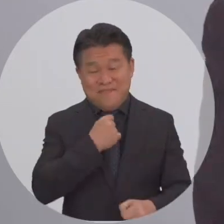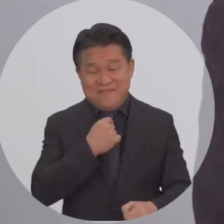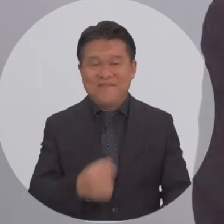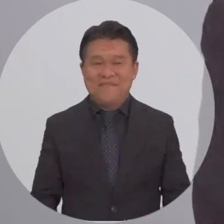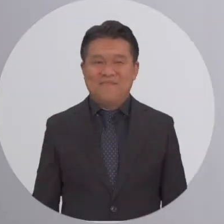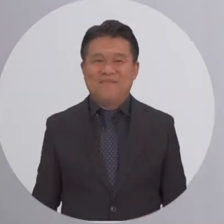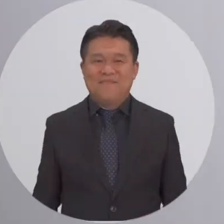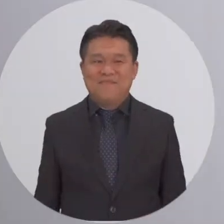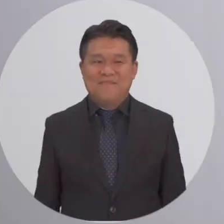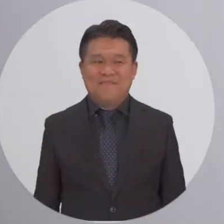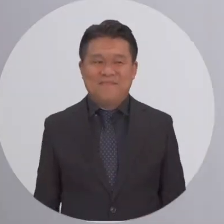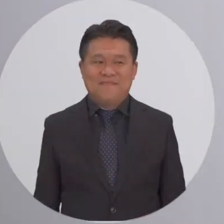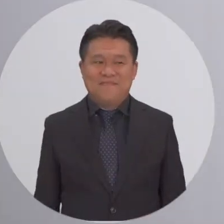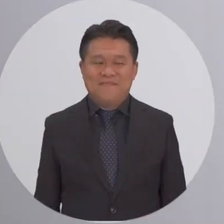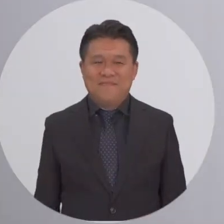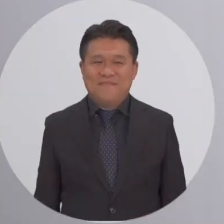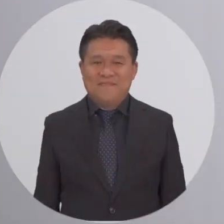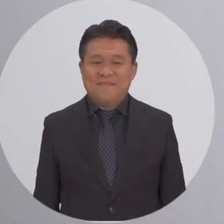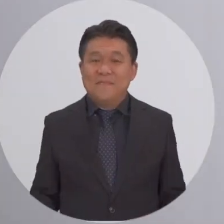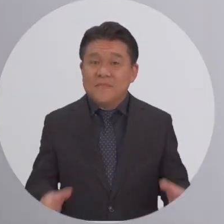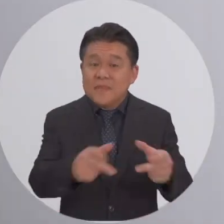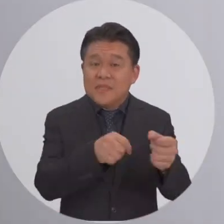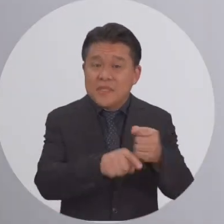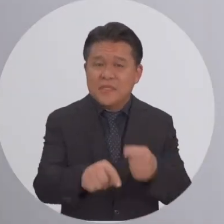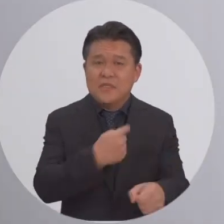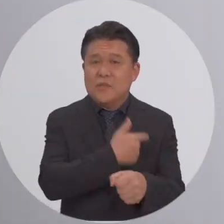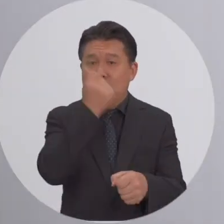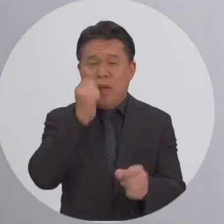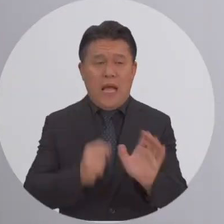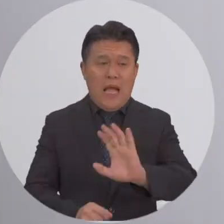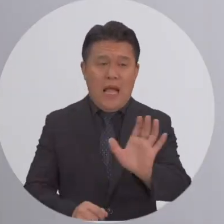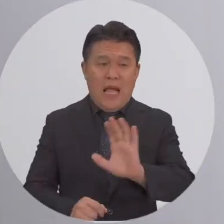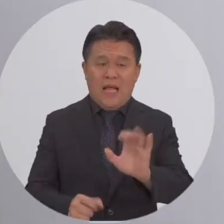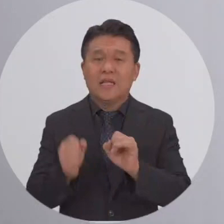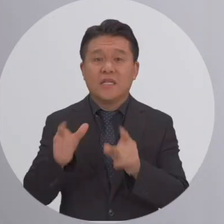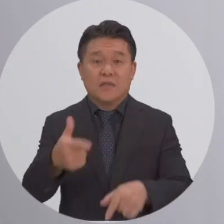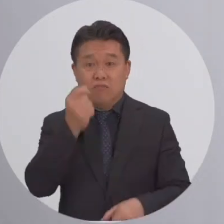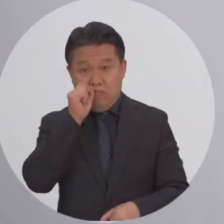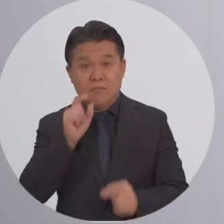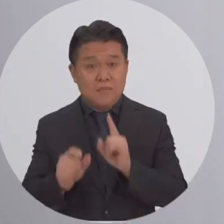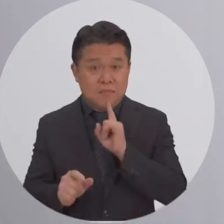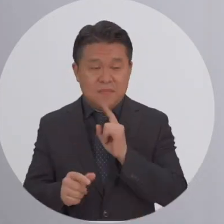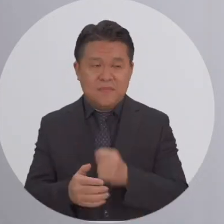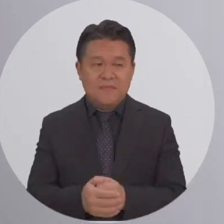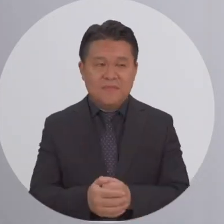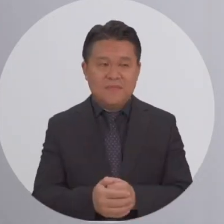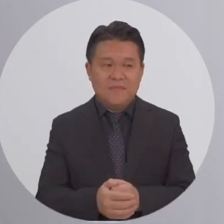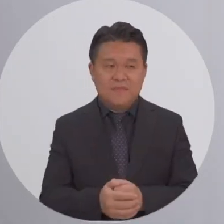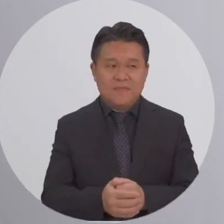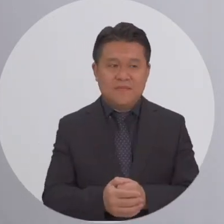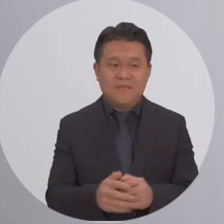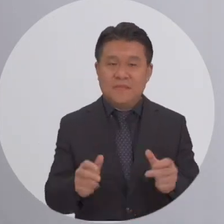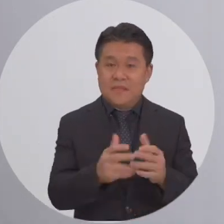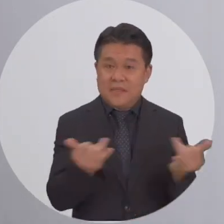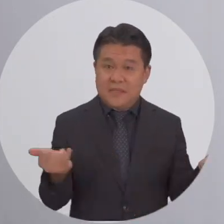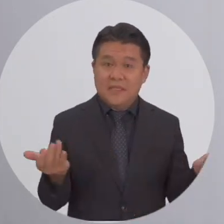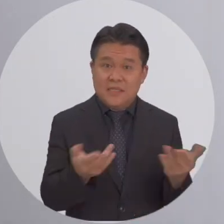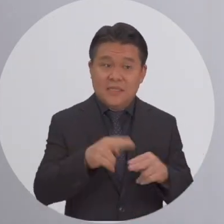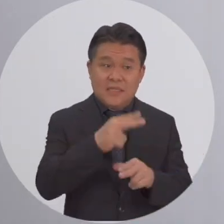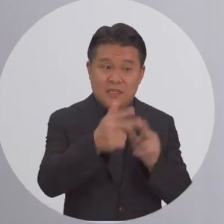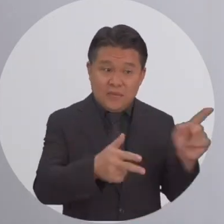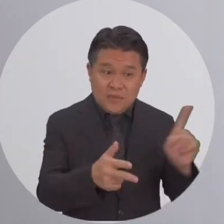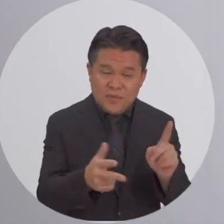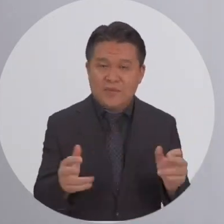되었으면 합니다. 장애는 능력의 부족이 아니라 기회의 부족입니다. 장애인 일자리